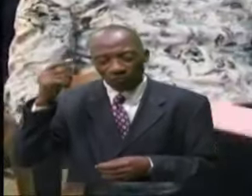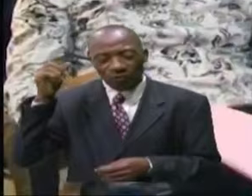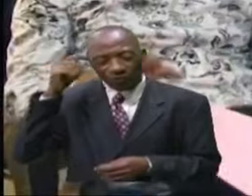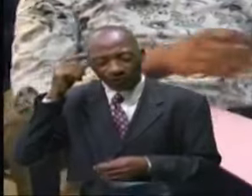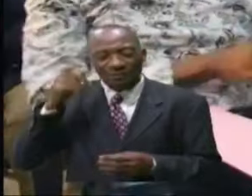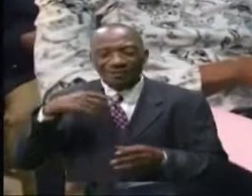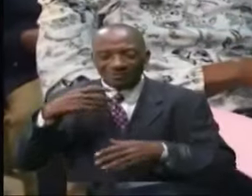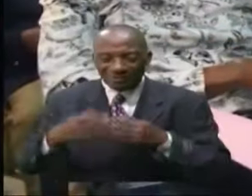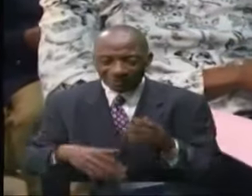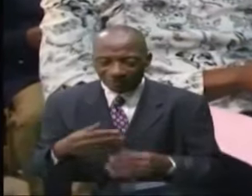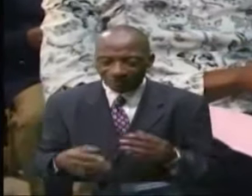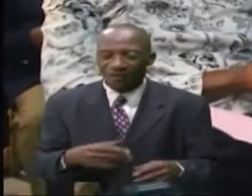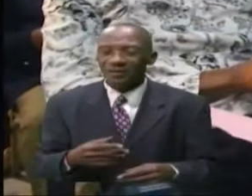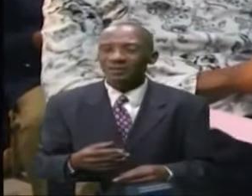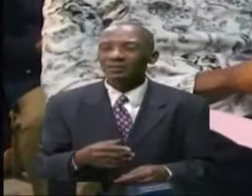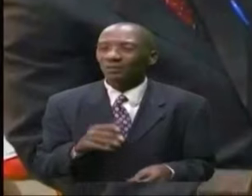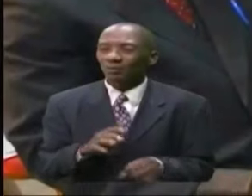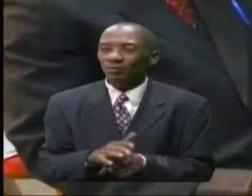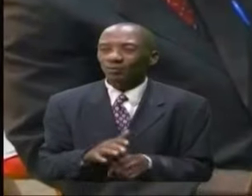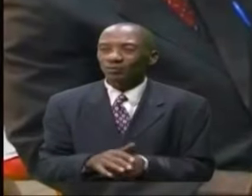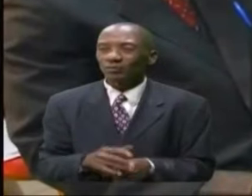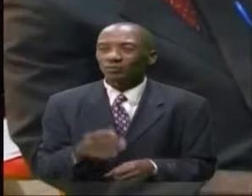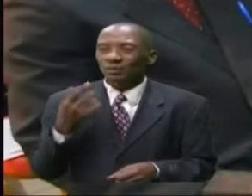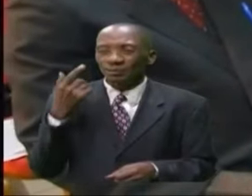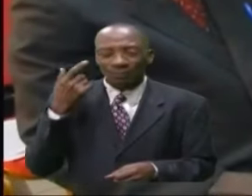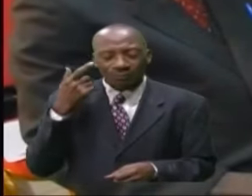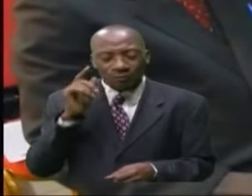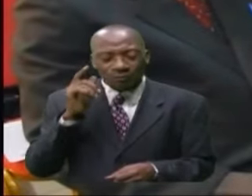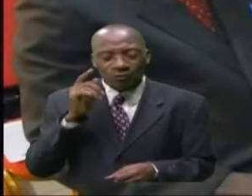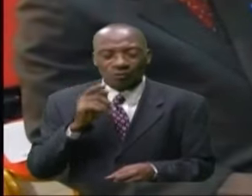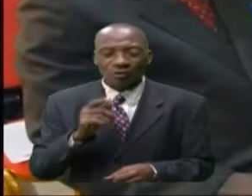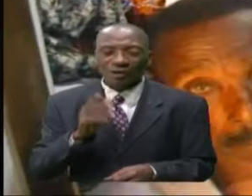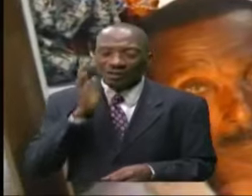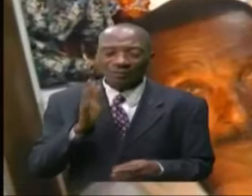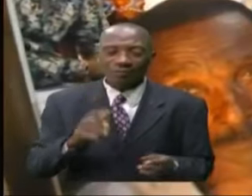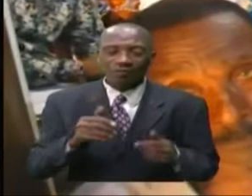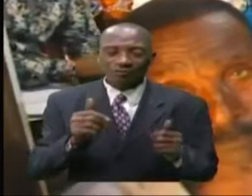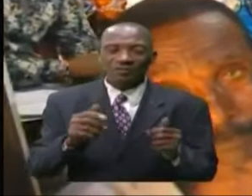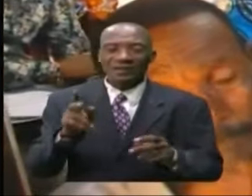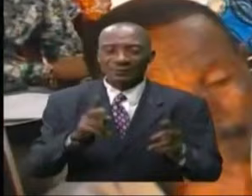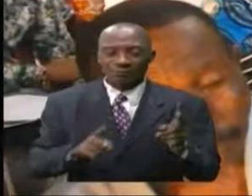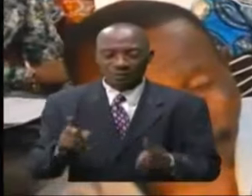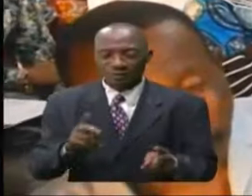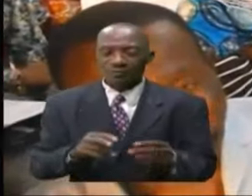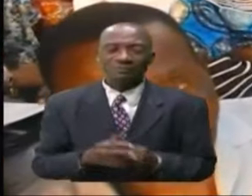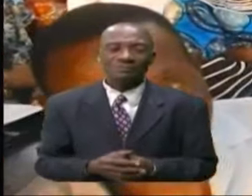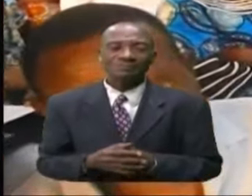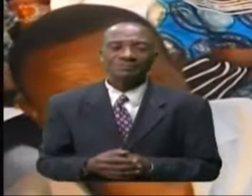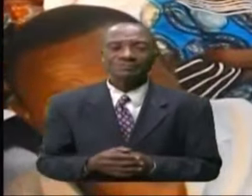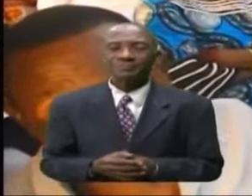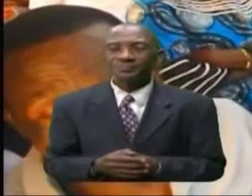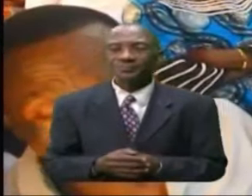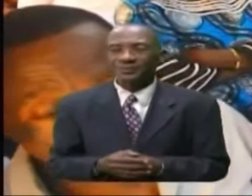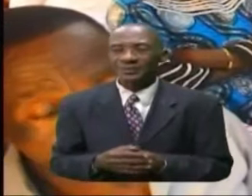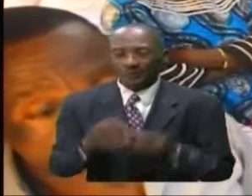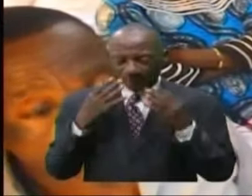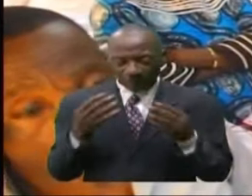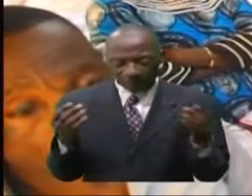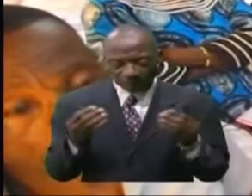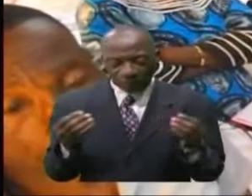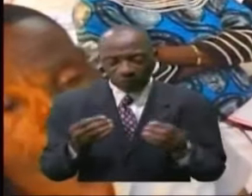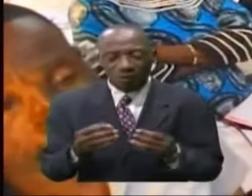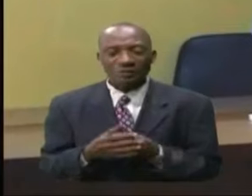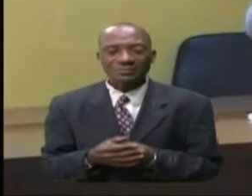gestion des paysages forestiers et renforcer les moyens des subsistances des communautés dans des zones sélectionnées, à